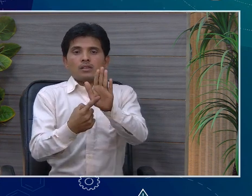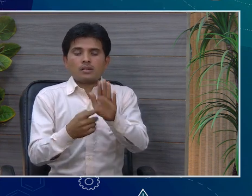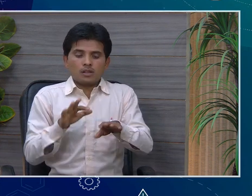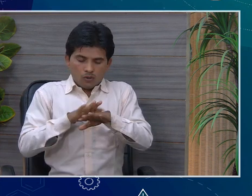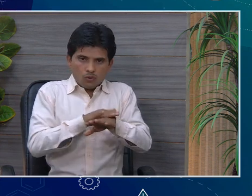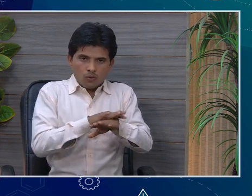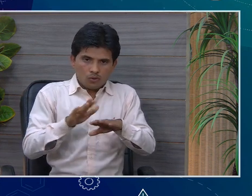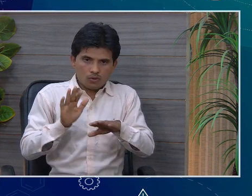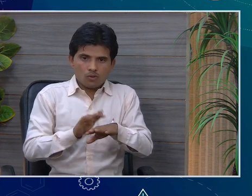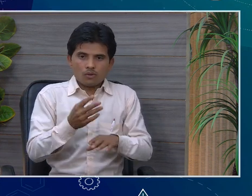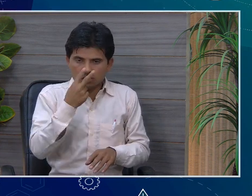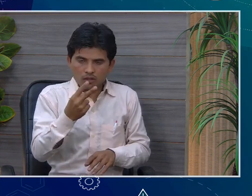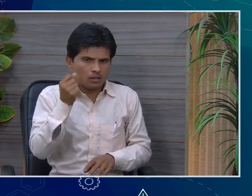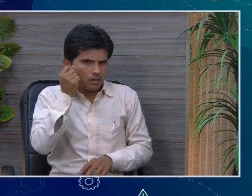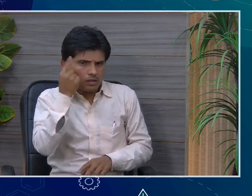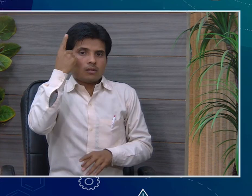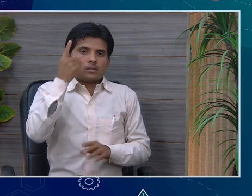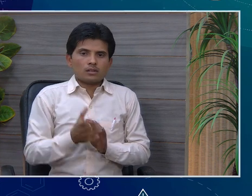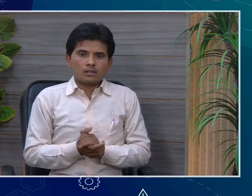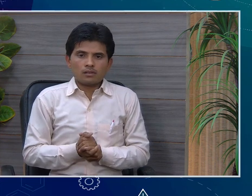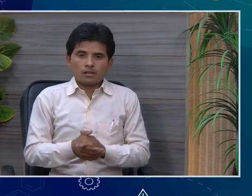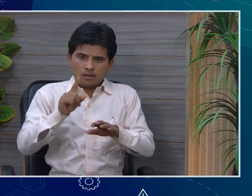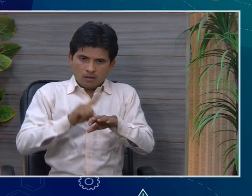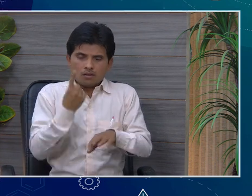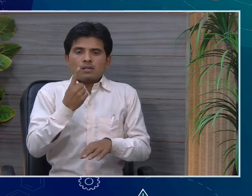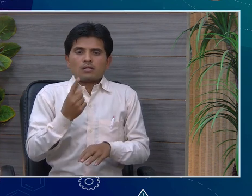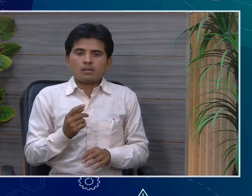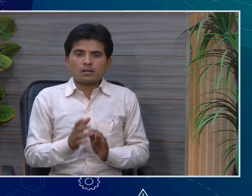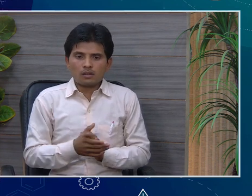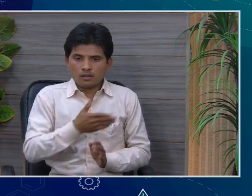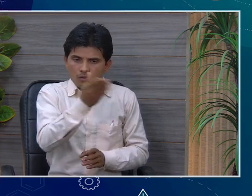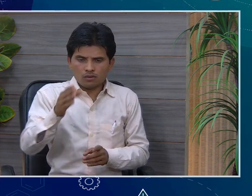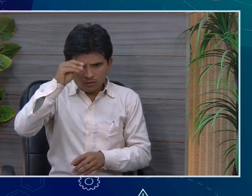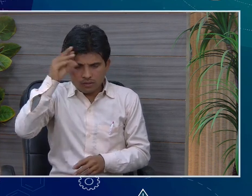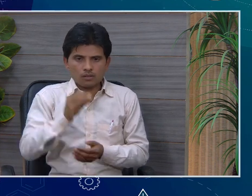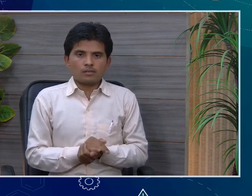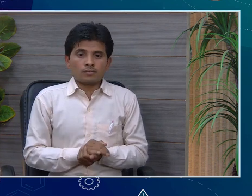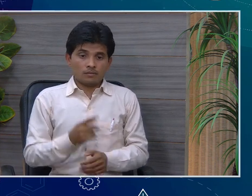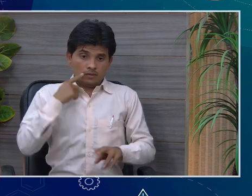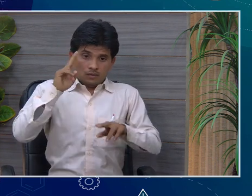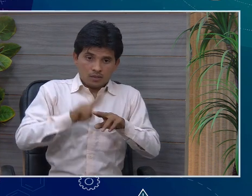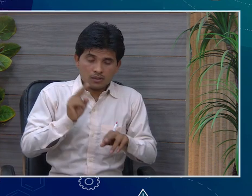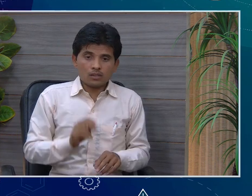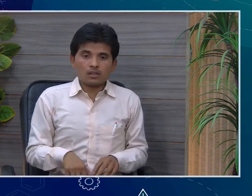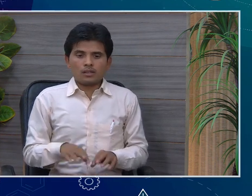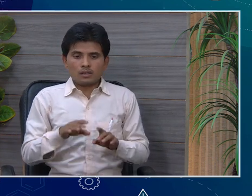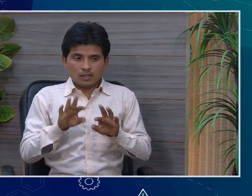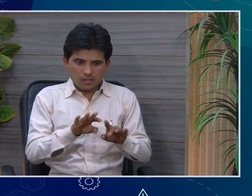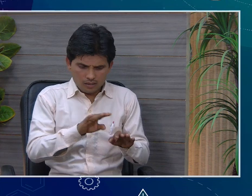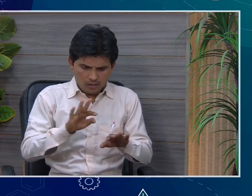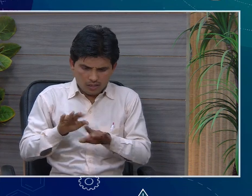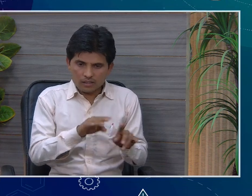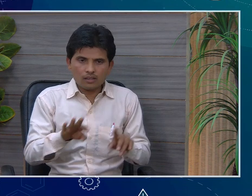छूकर या उसको देख कर समझ कर या स्लो करने का मौका मिल रहा है तो वह बच्चा सीख सकता है और अगर उसके अंदर टेक्सटाइल है